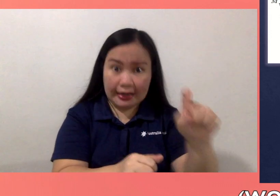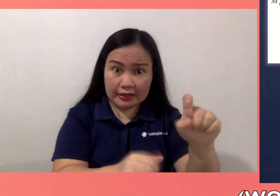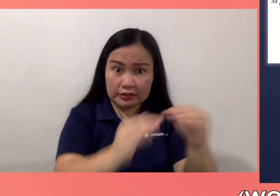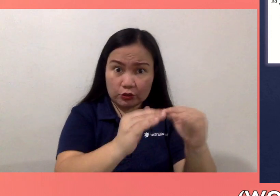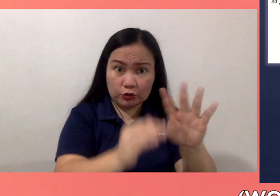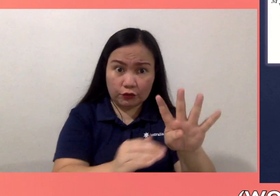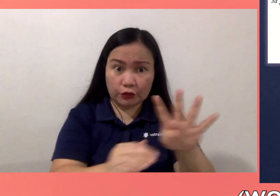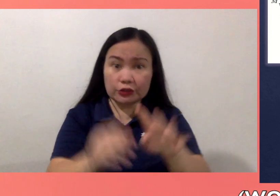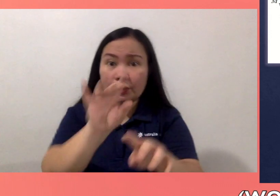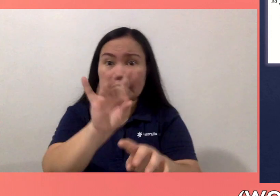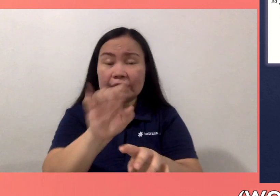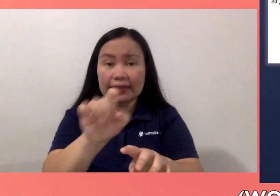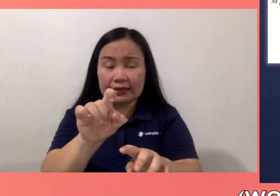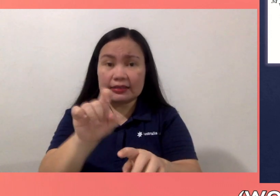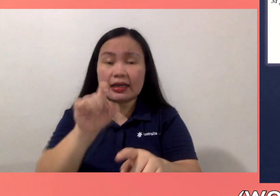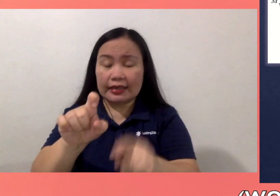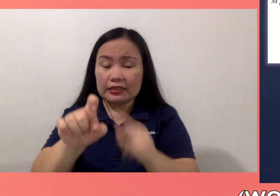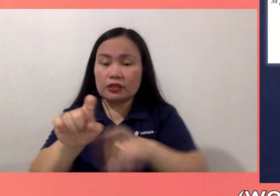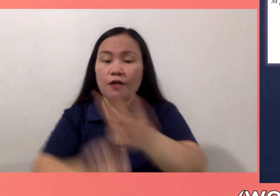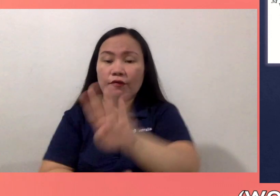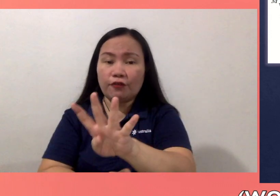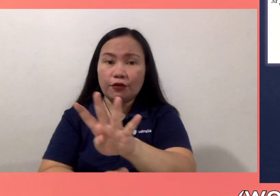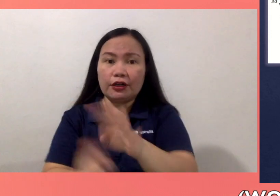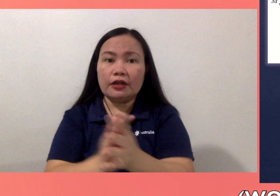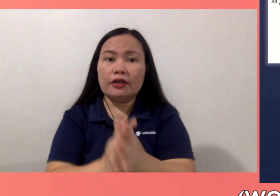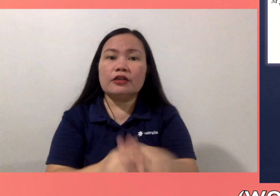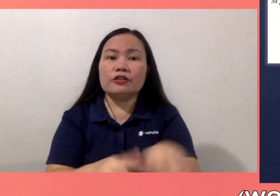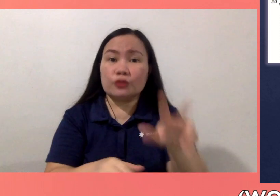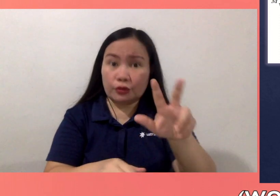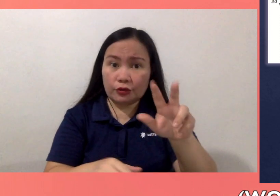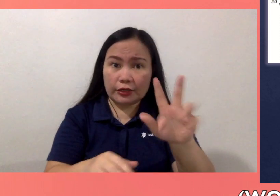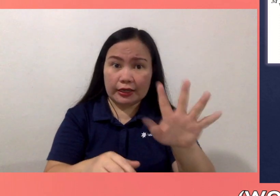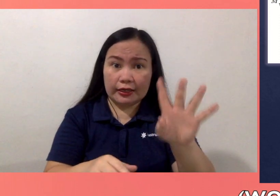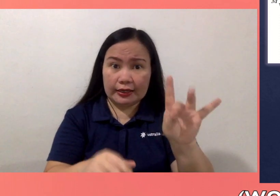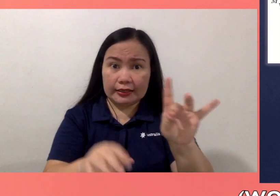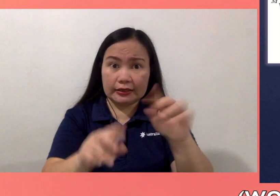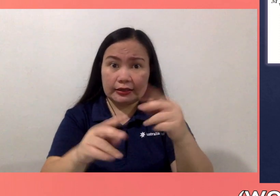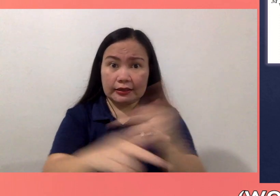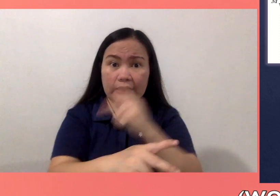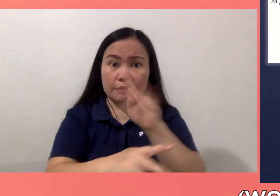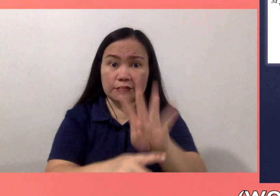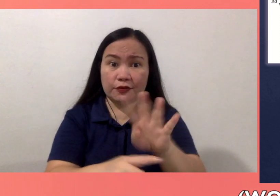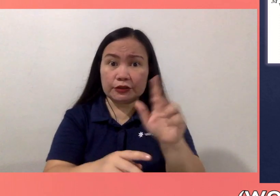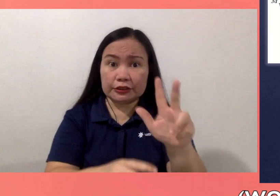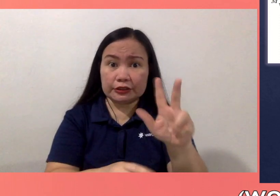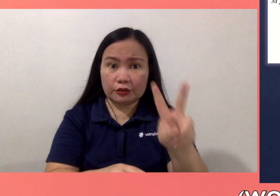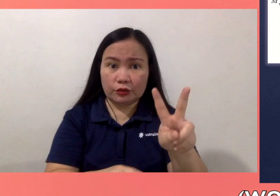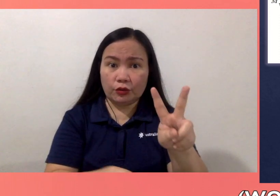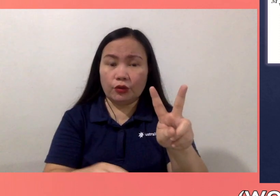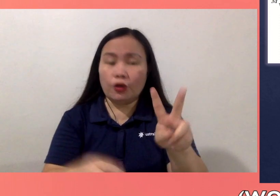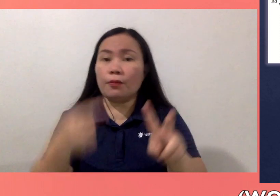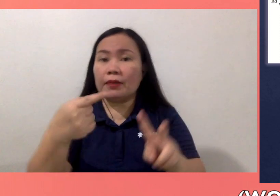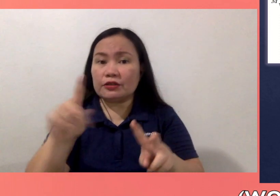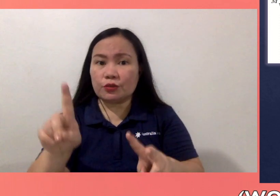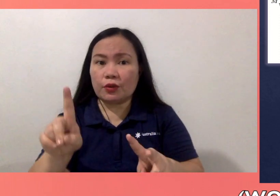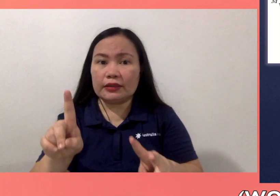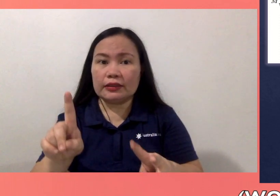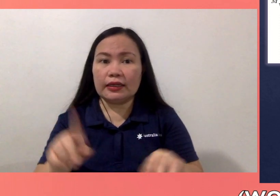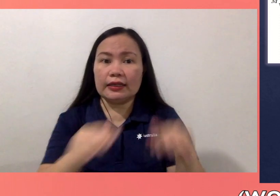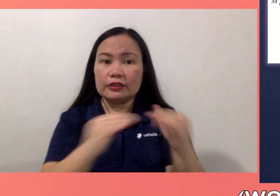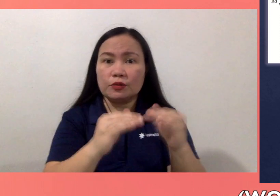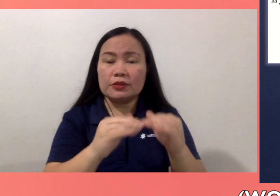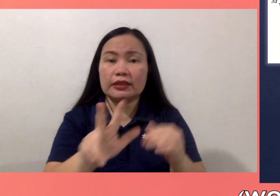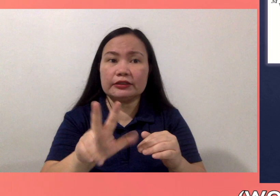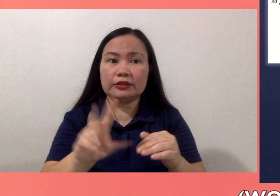4, 32, minus 1. The answer is 31. So, ang sukat ni nung